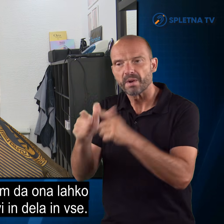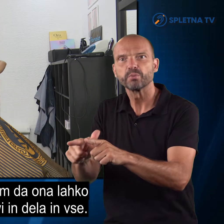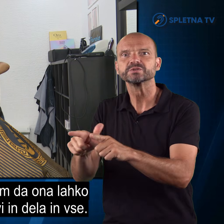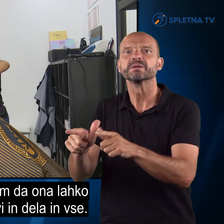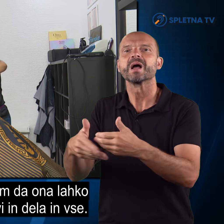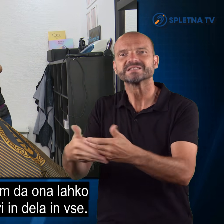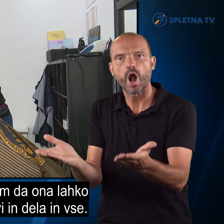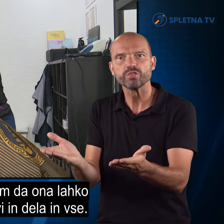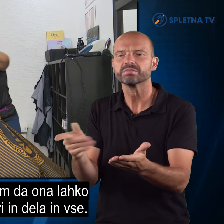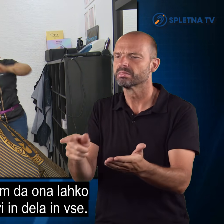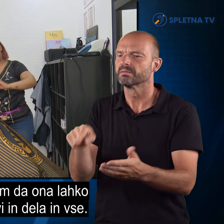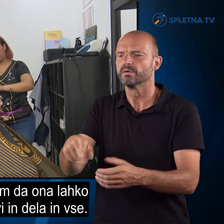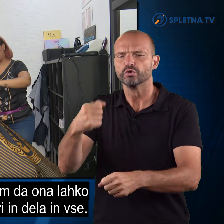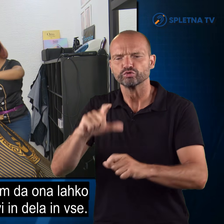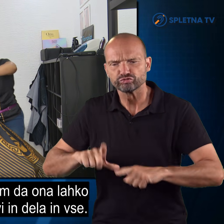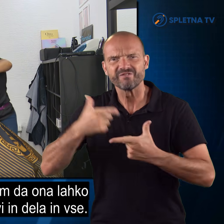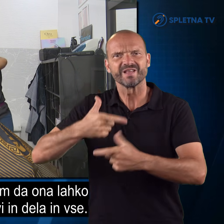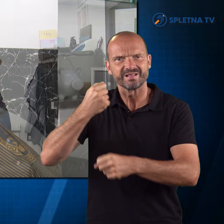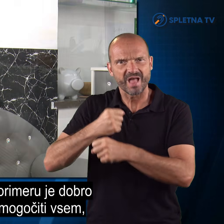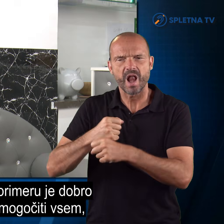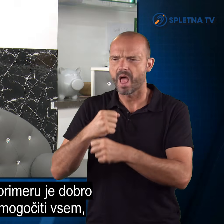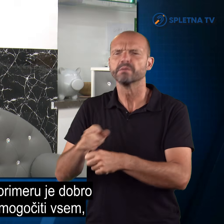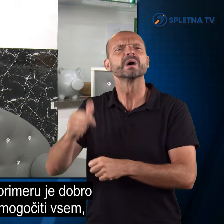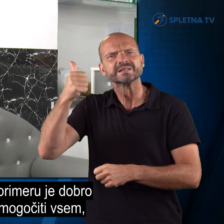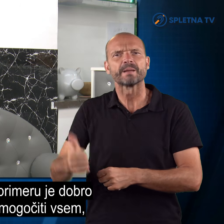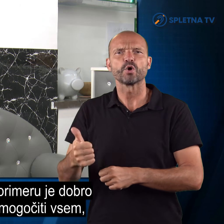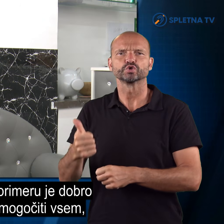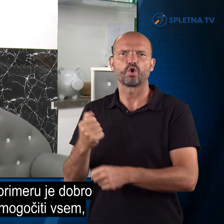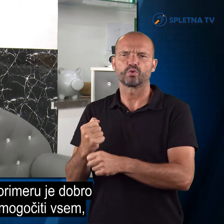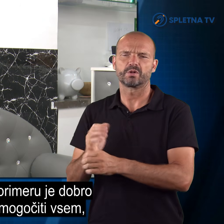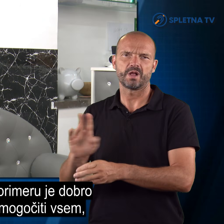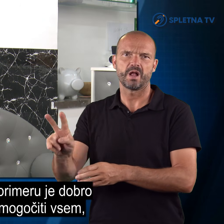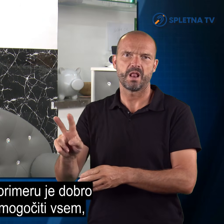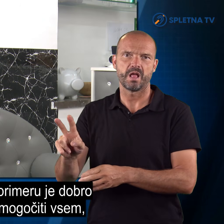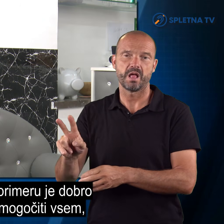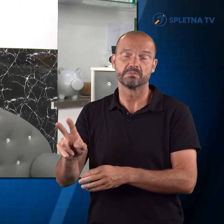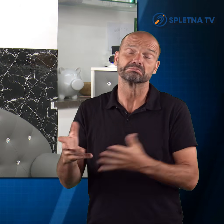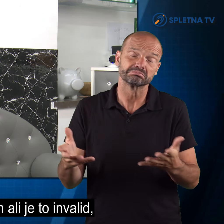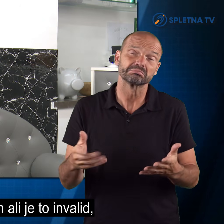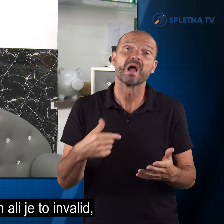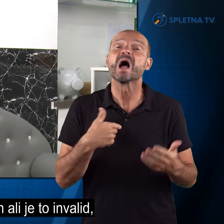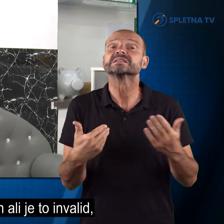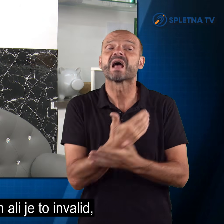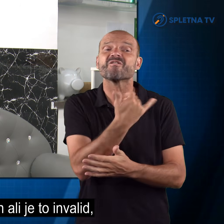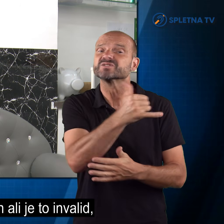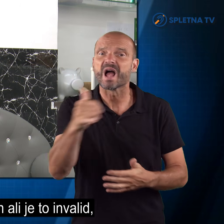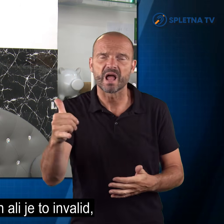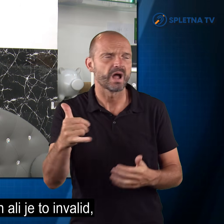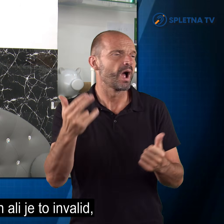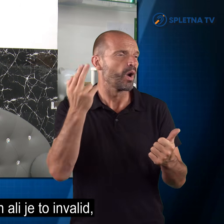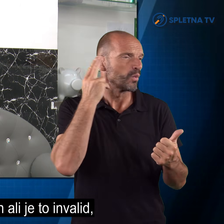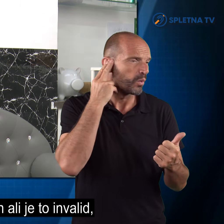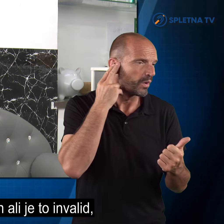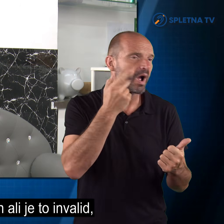tem, da ona lahko tukaj zaživi in dela in vse. V vsakem primeru je dobro v bistvu omogočiti vsem, ali je to gluhonem, ali je